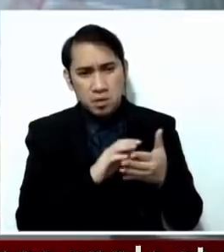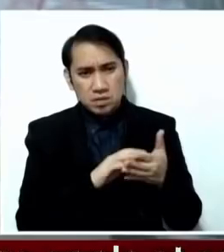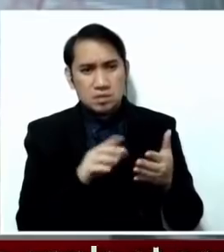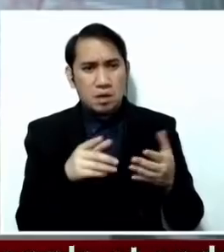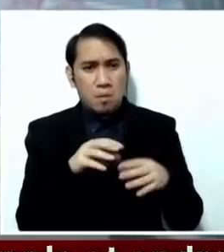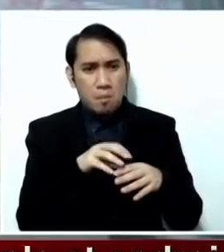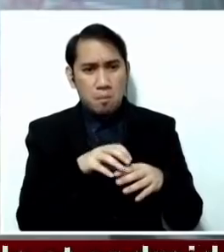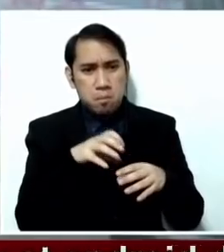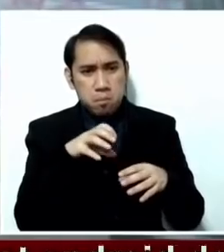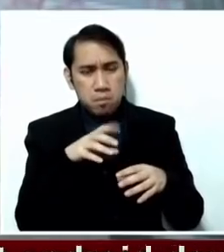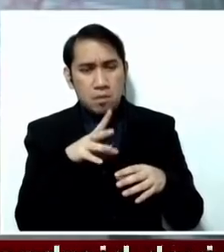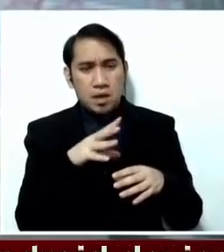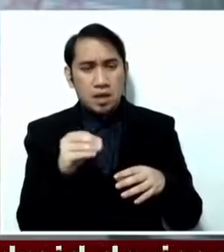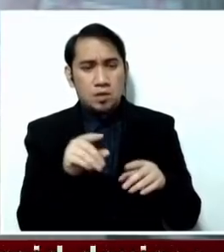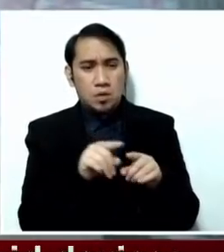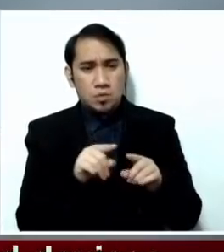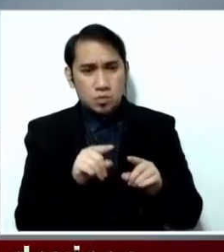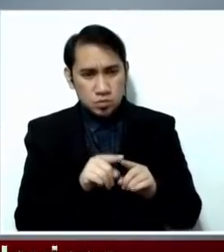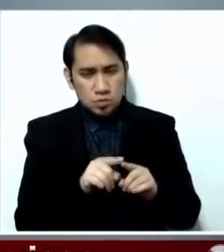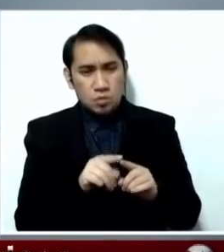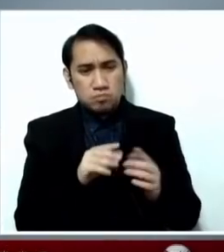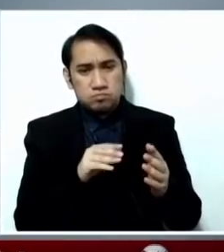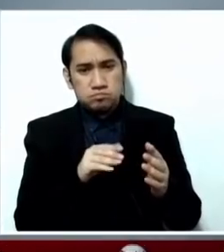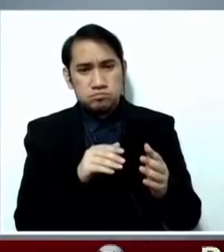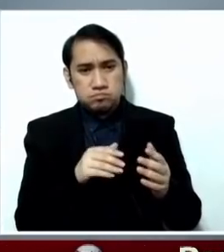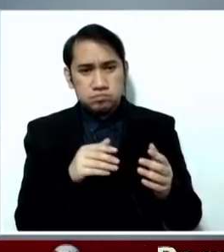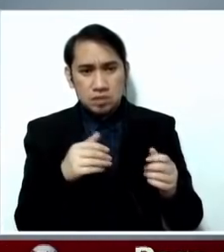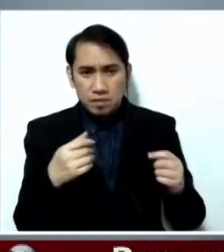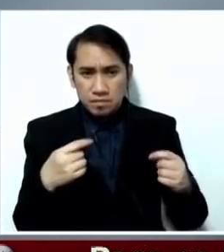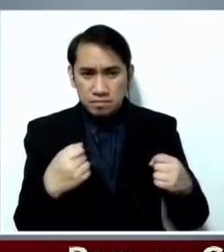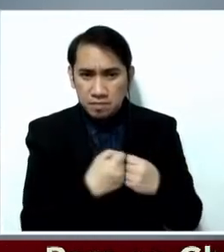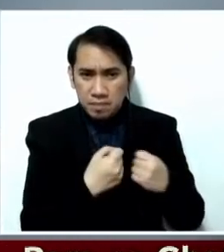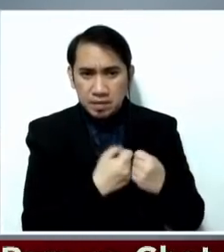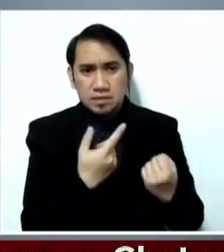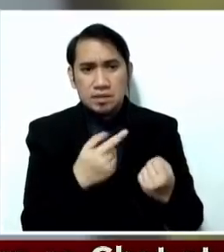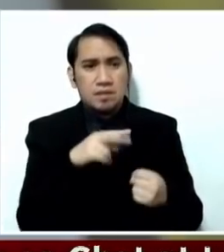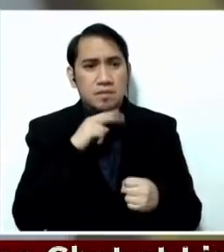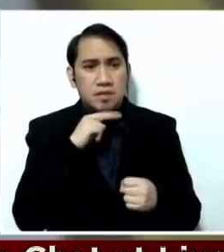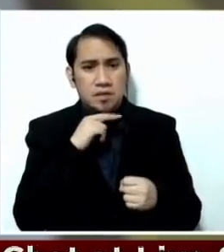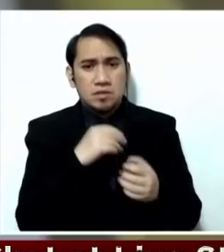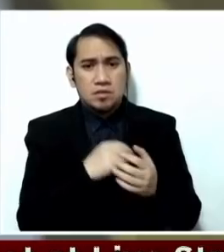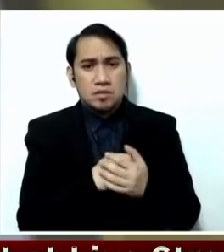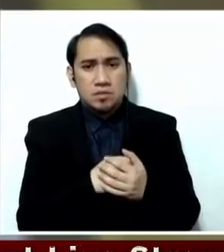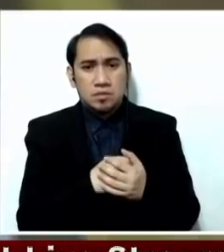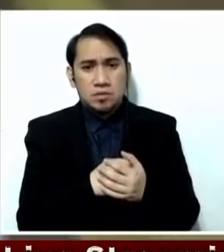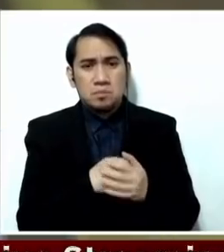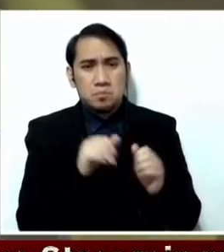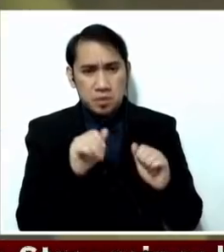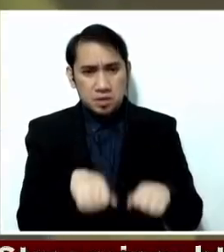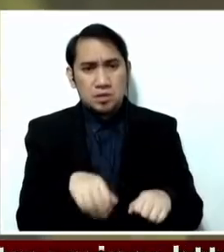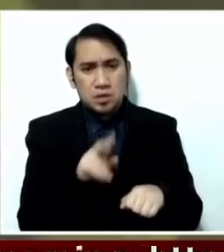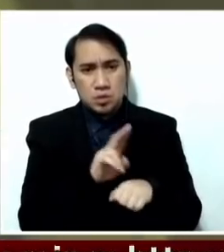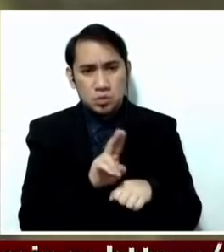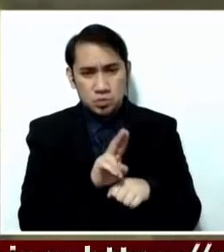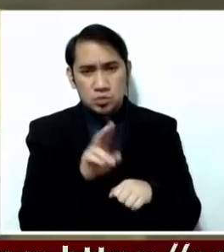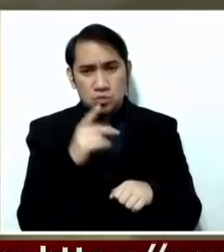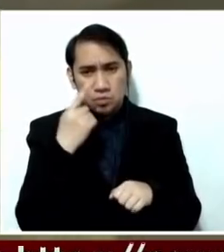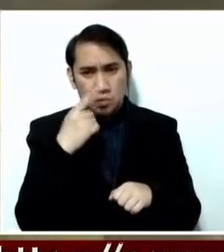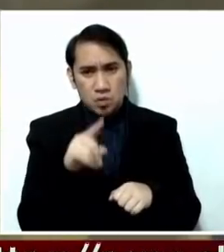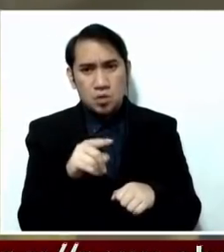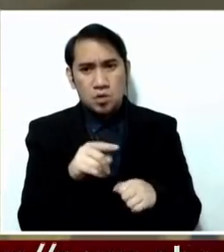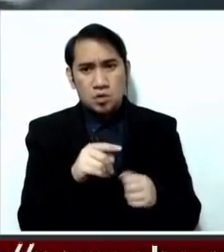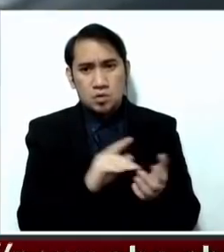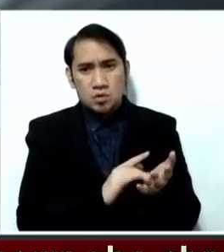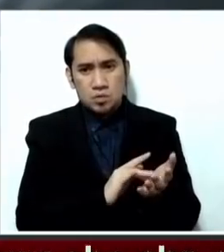at antiviral properties ang ivermectin, kaya maaari itong gamiting prophylaxis o panlaban at panggamot laban sa